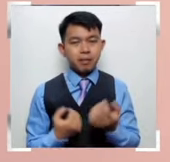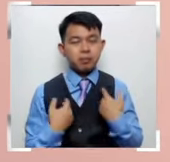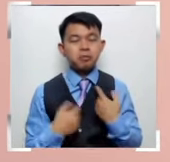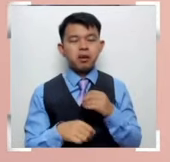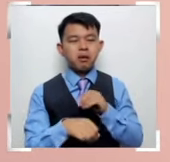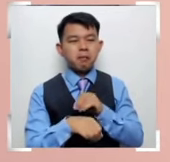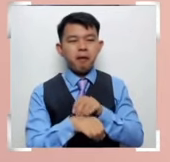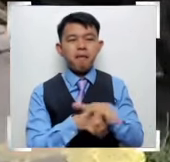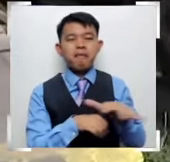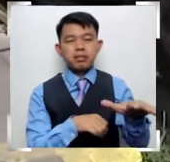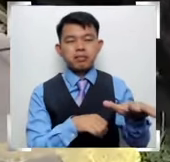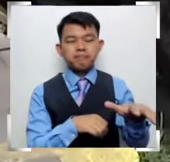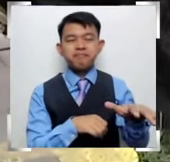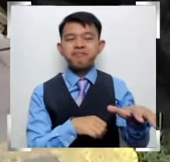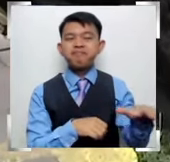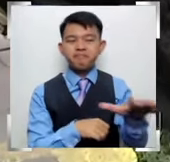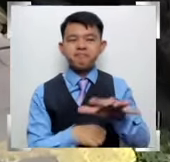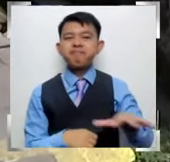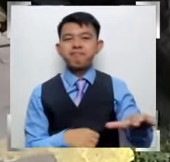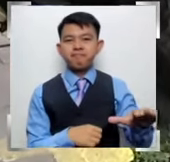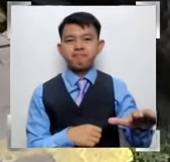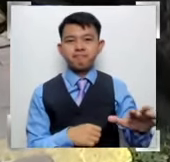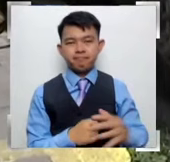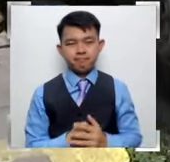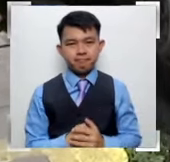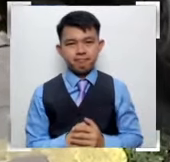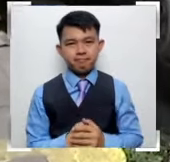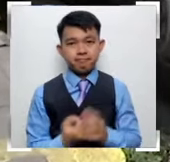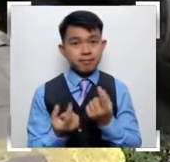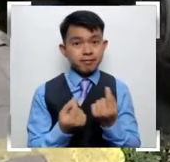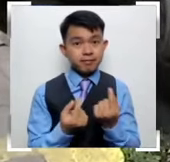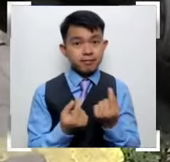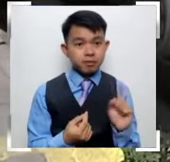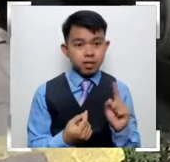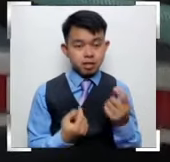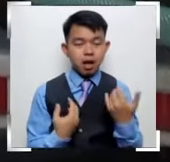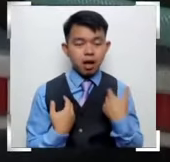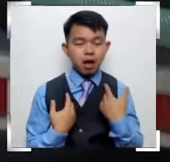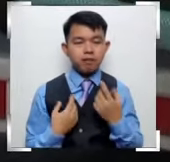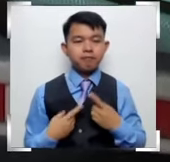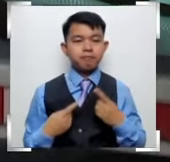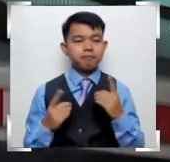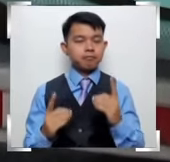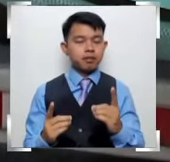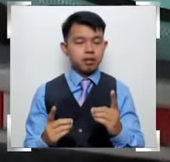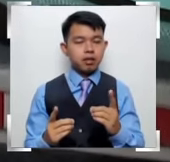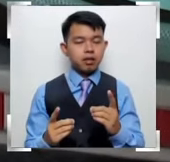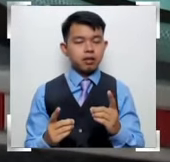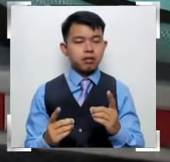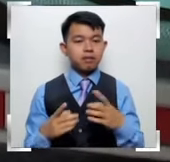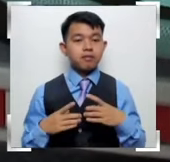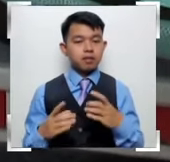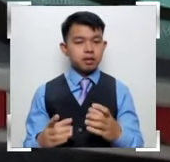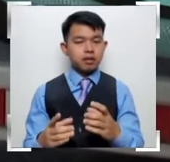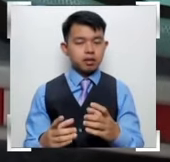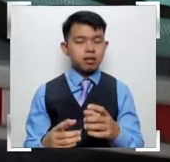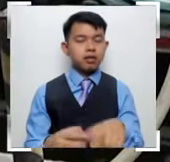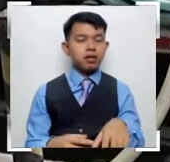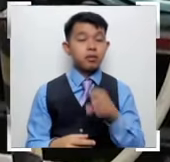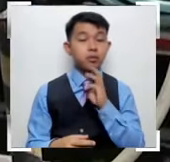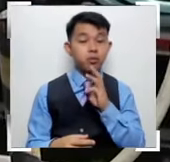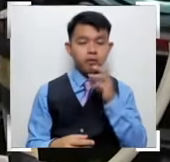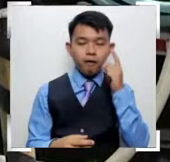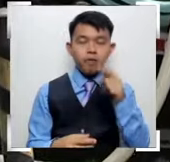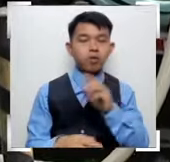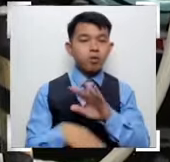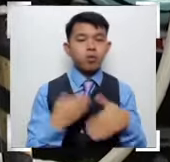ang ginagawa po natin dyan, meron tayong dedicated na mobile tankers para sa mga ospital. Sinisiguro natin na yung